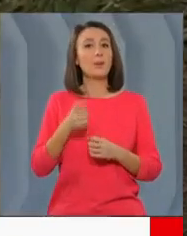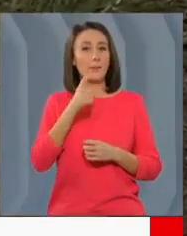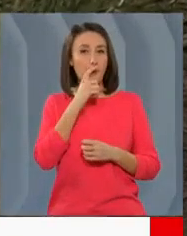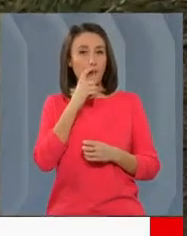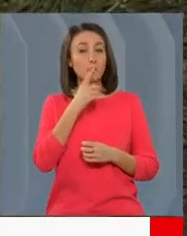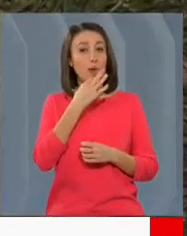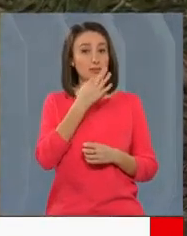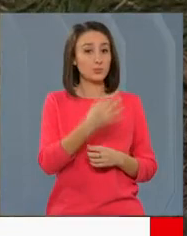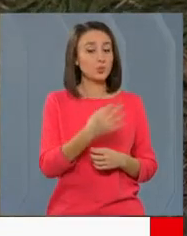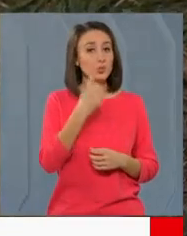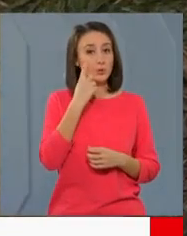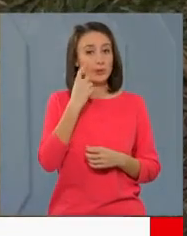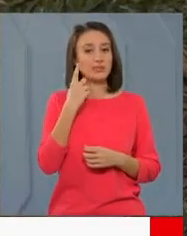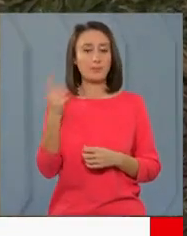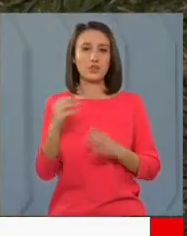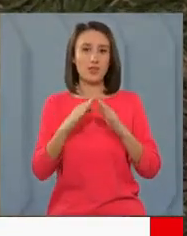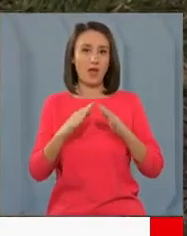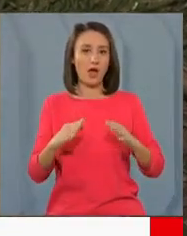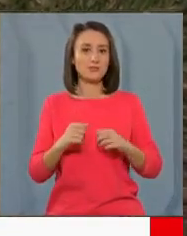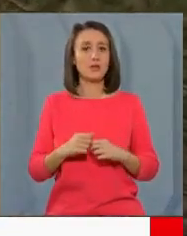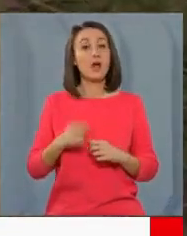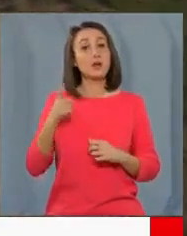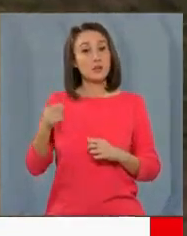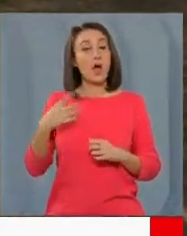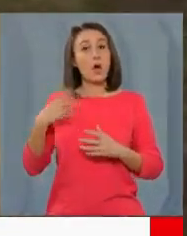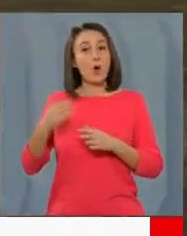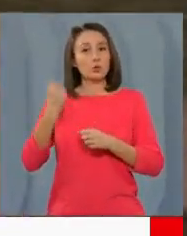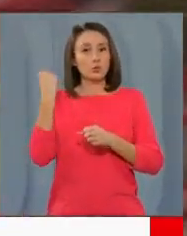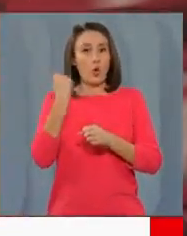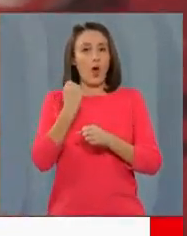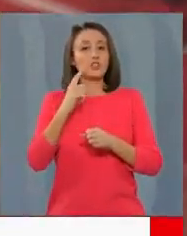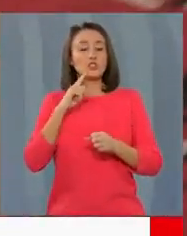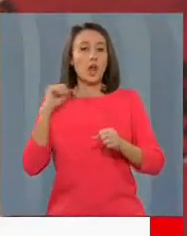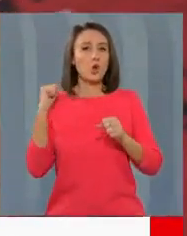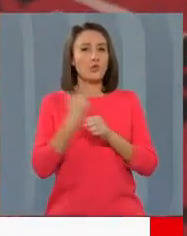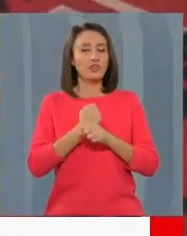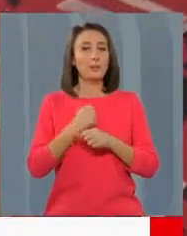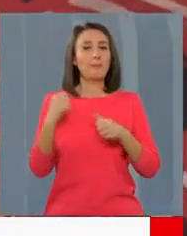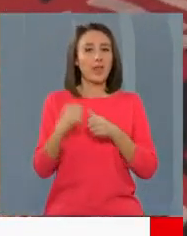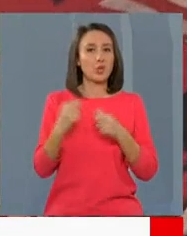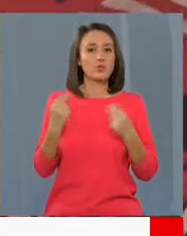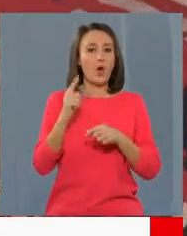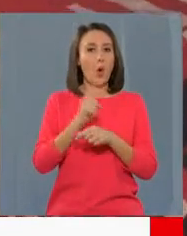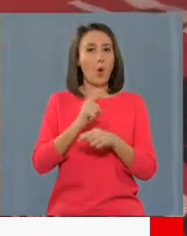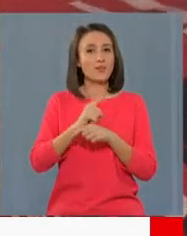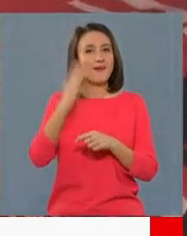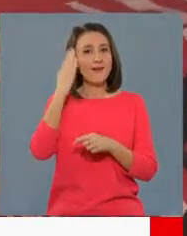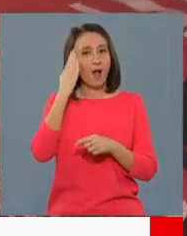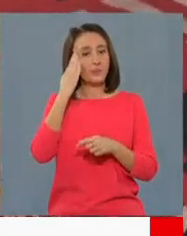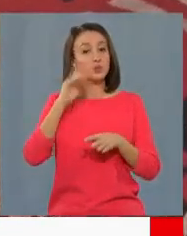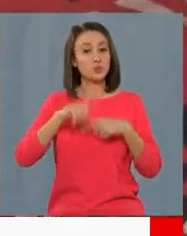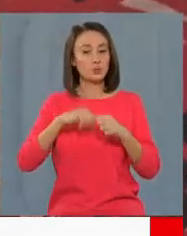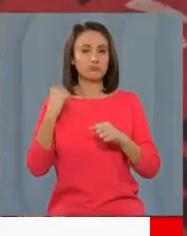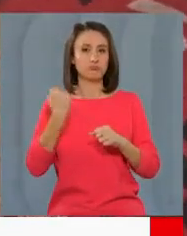de ani i-ar fi spus suspectului să plece din casă, astfel că acesta a luat un ciocan și și-a lovit prietenul de câteva ori în cap. După comiterea